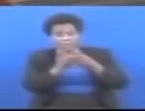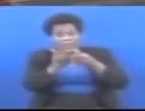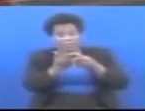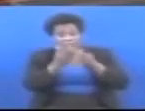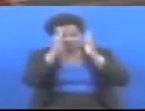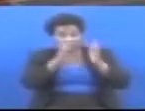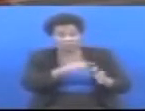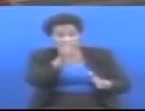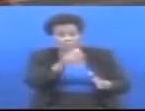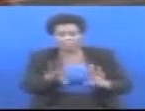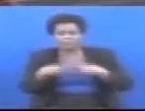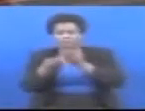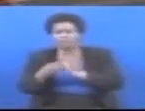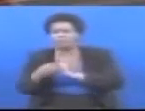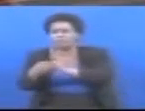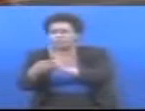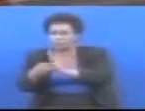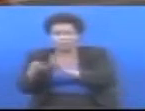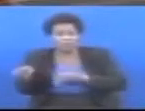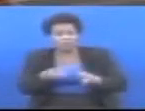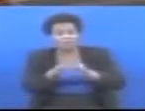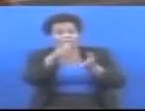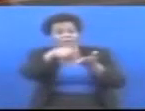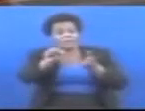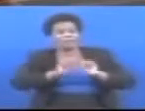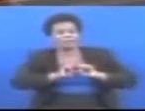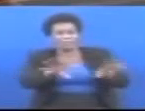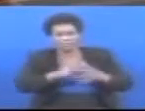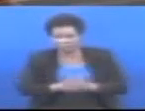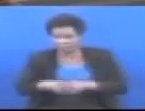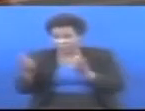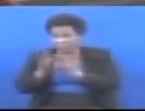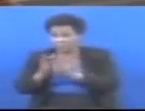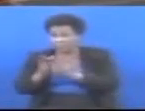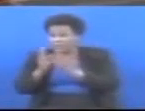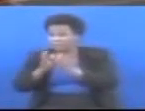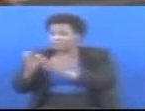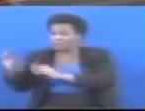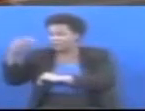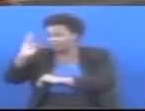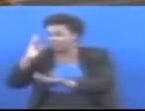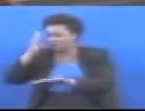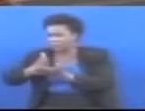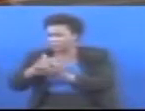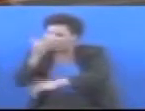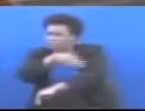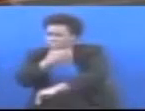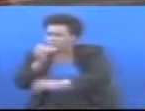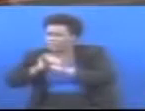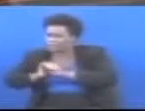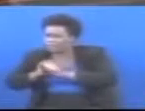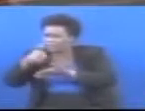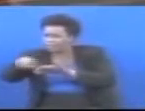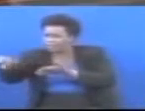ilitoa mwongozo wa mfumo wa malipo kwa njia ya mtandao, ikiwa ni mpango wa serikali wa kuhakikisha kuwa huduma za malipo kwa